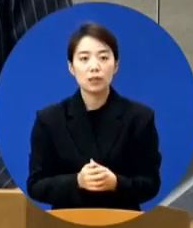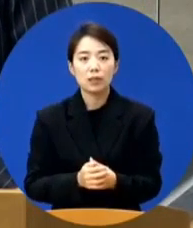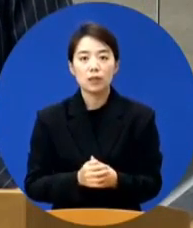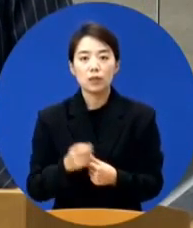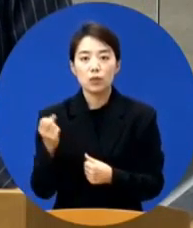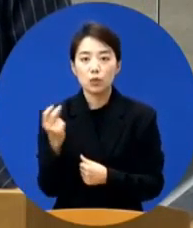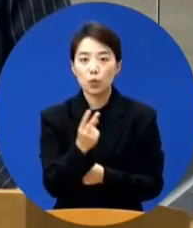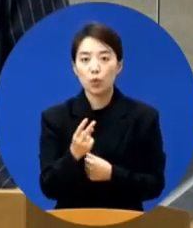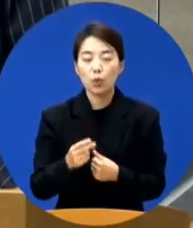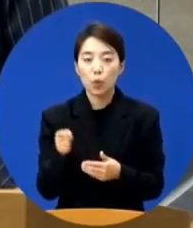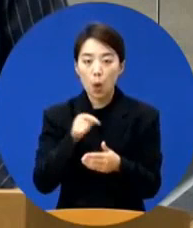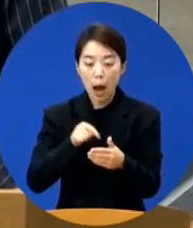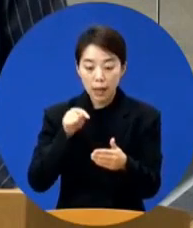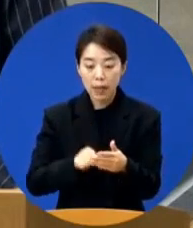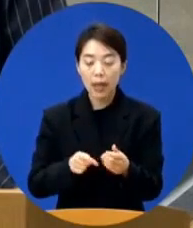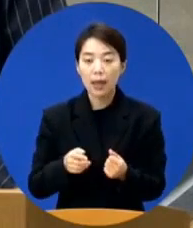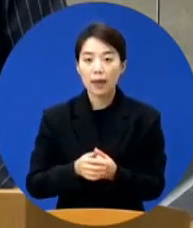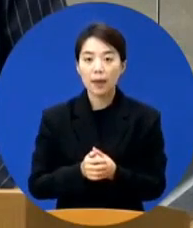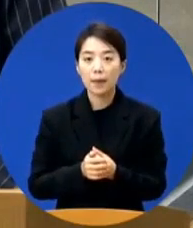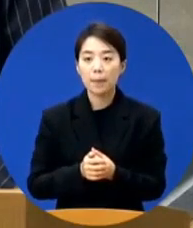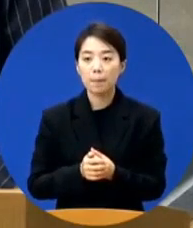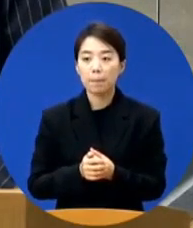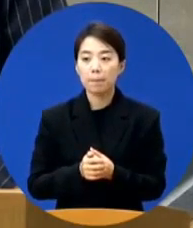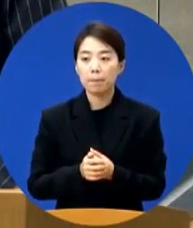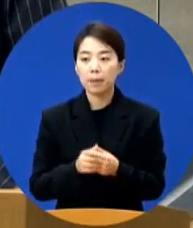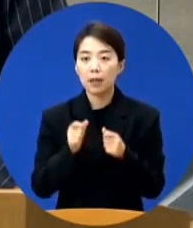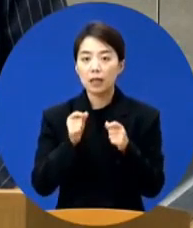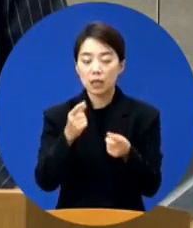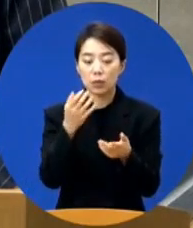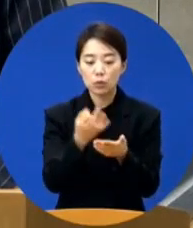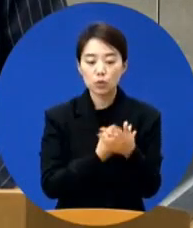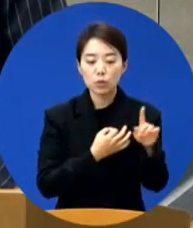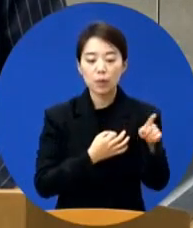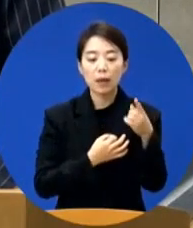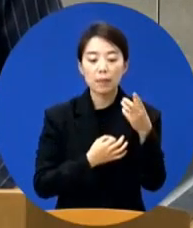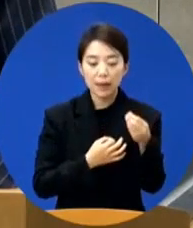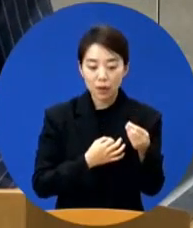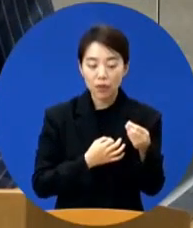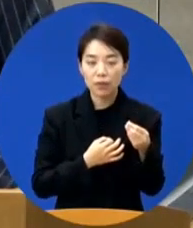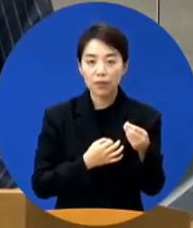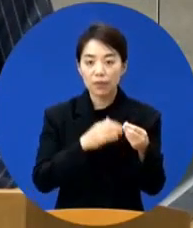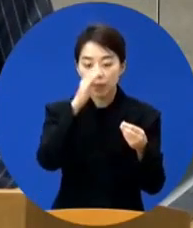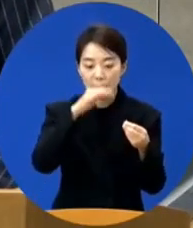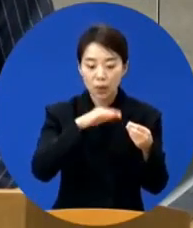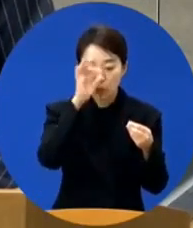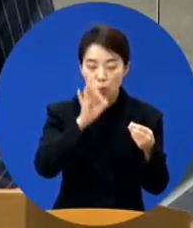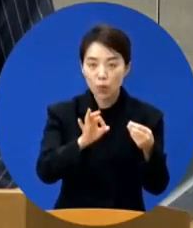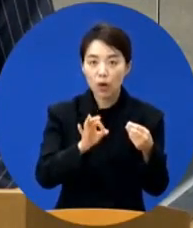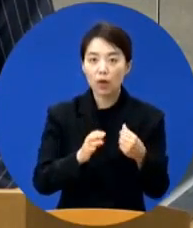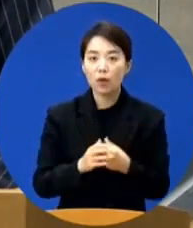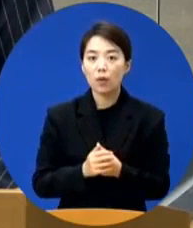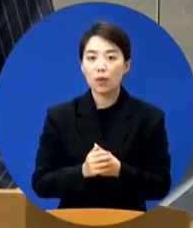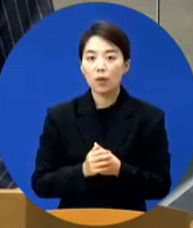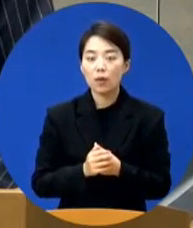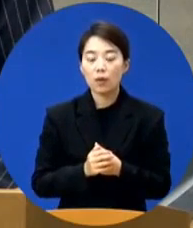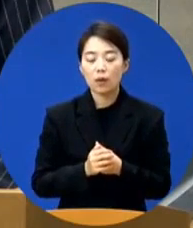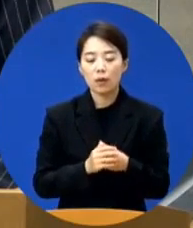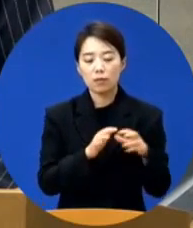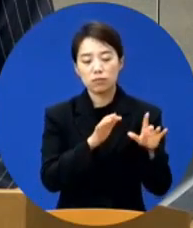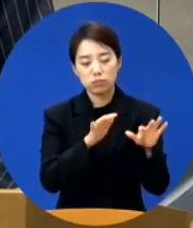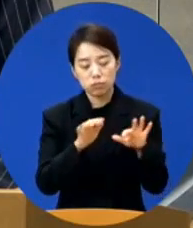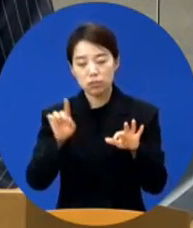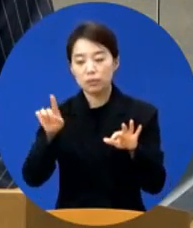그 다음에 그 안에 장르별 기회소득 연 100만 원 활용처도 보게 되면은 자, 장르별 기회소득 연 150만